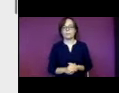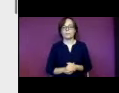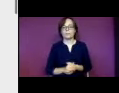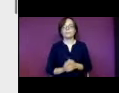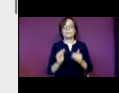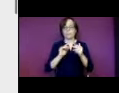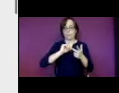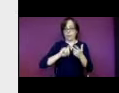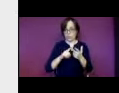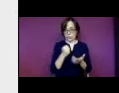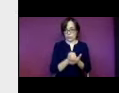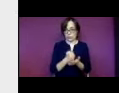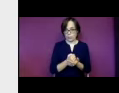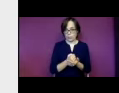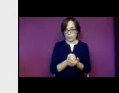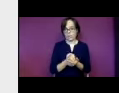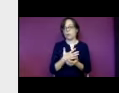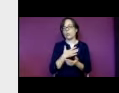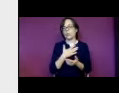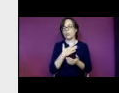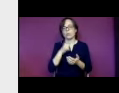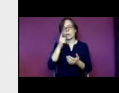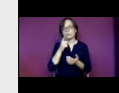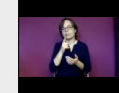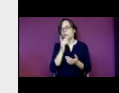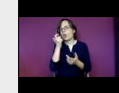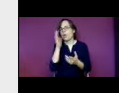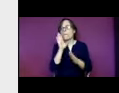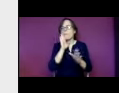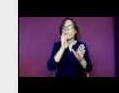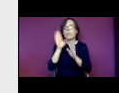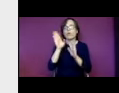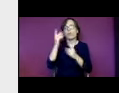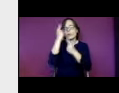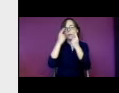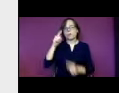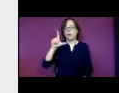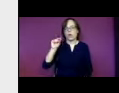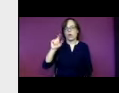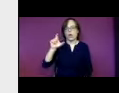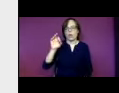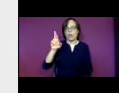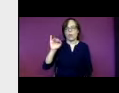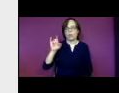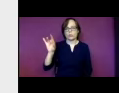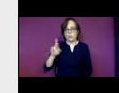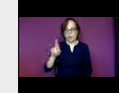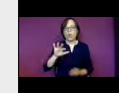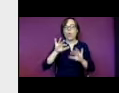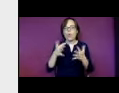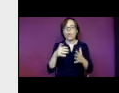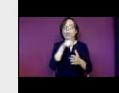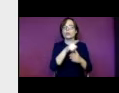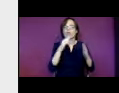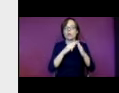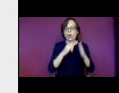facto taka prawie że korbuzjerowska definicja funkcjonalności tej architektury, czyli to jest maszyna do mieszkania, maszyna do